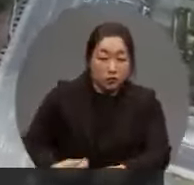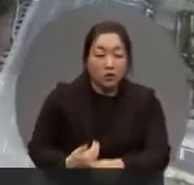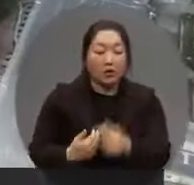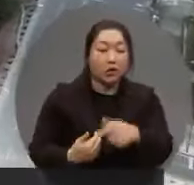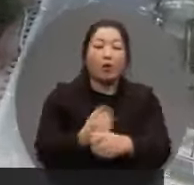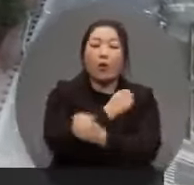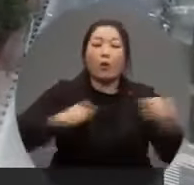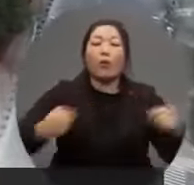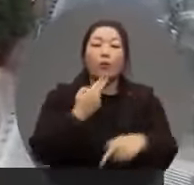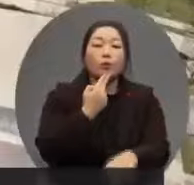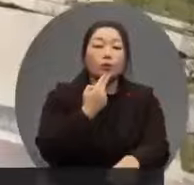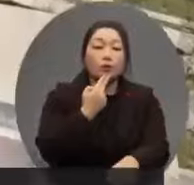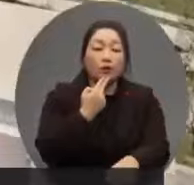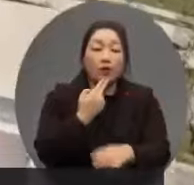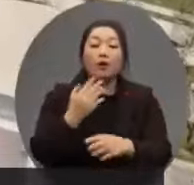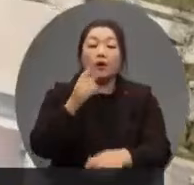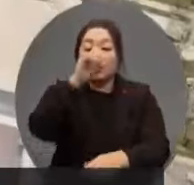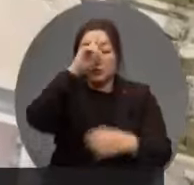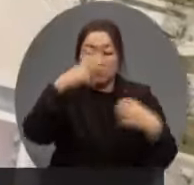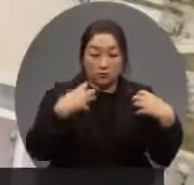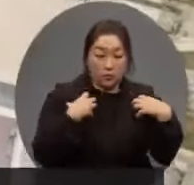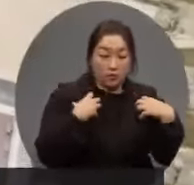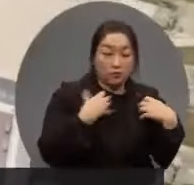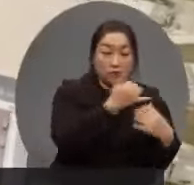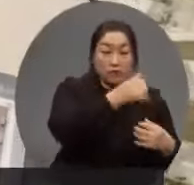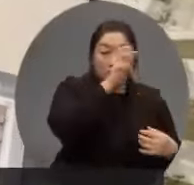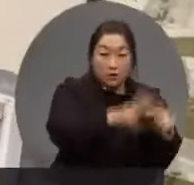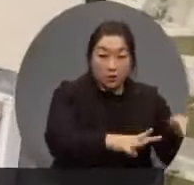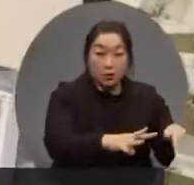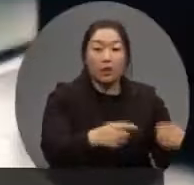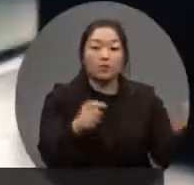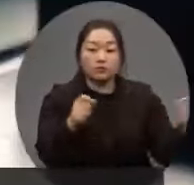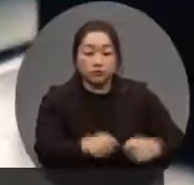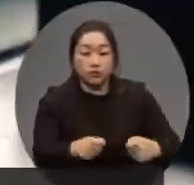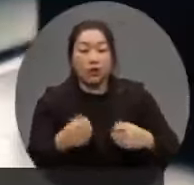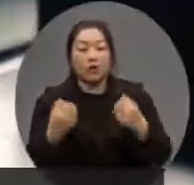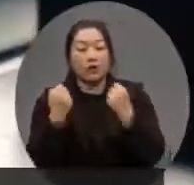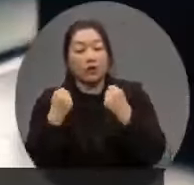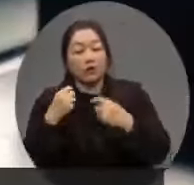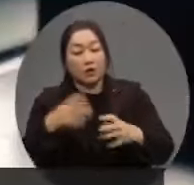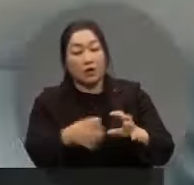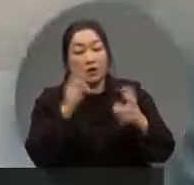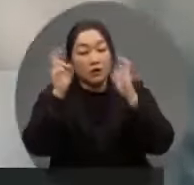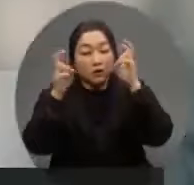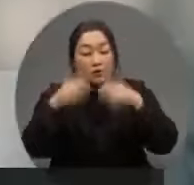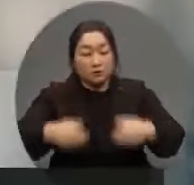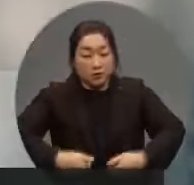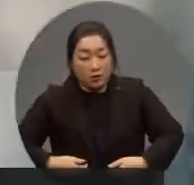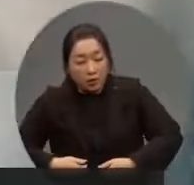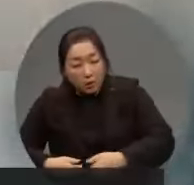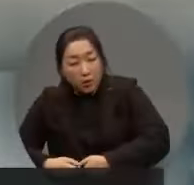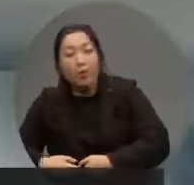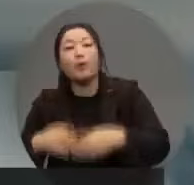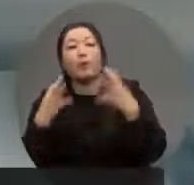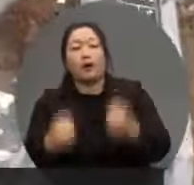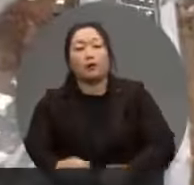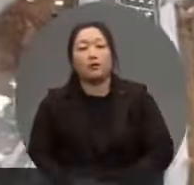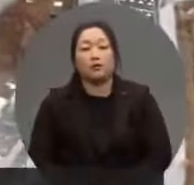없는 마당에 정부 세종청사와 보건의료국책기관, 첨단 기업들의 수요가 많다는 게